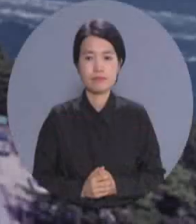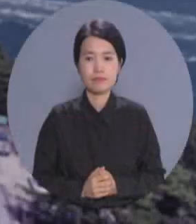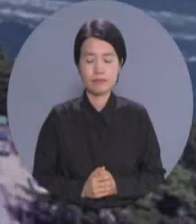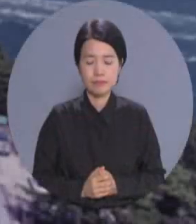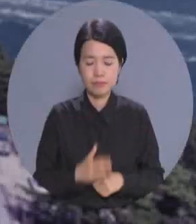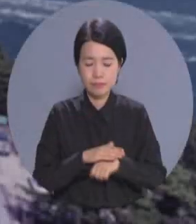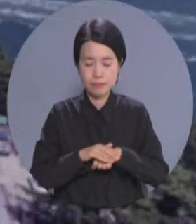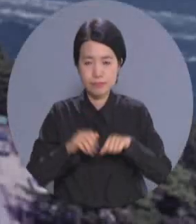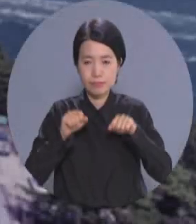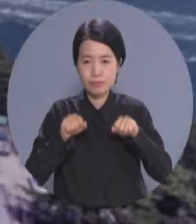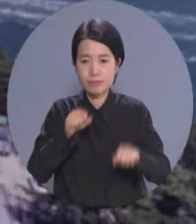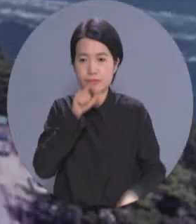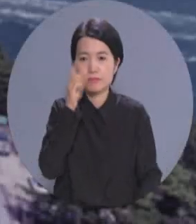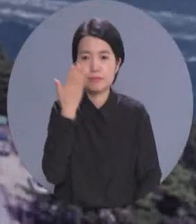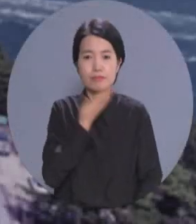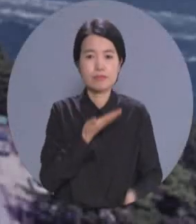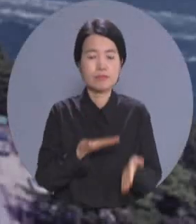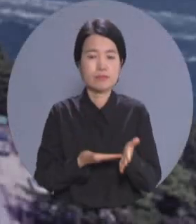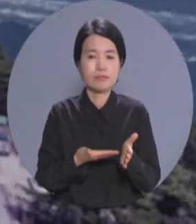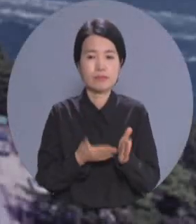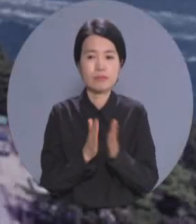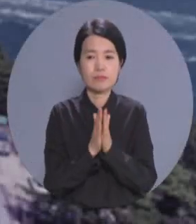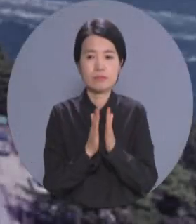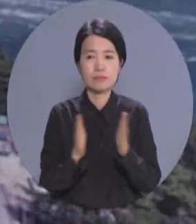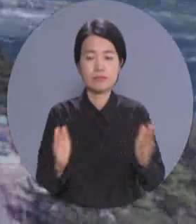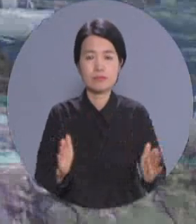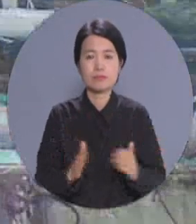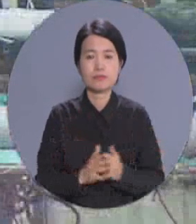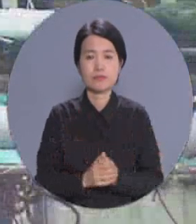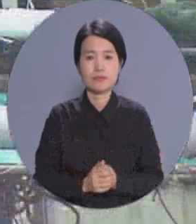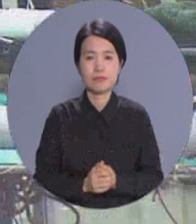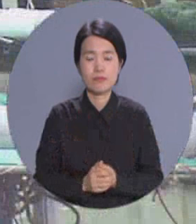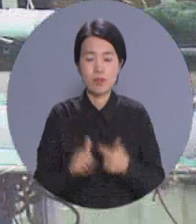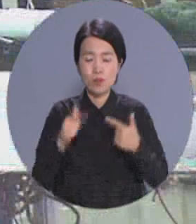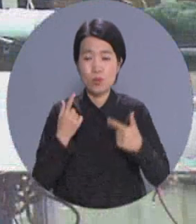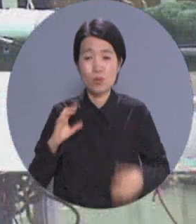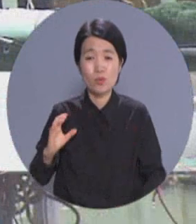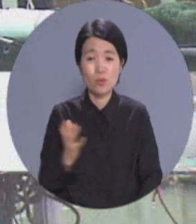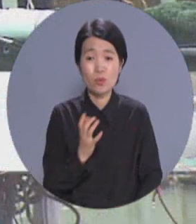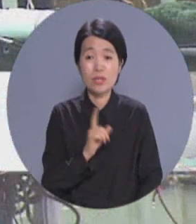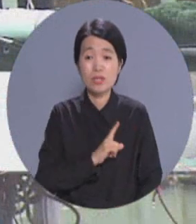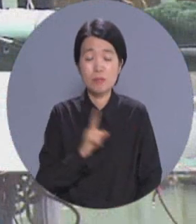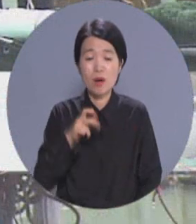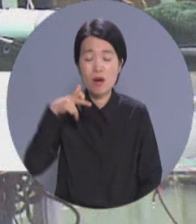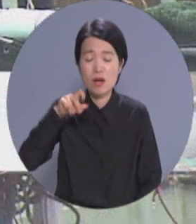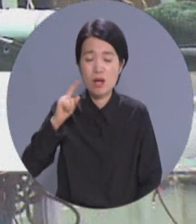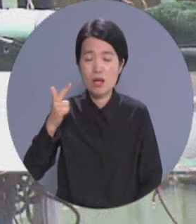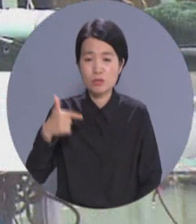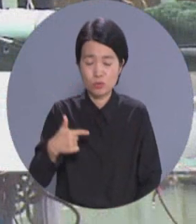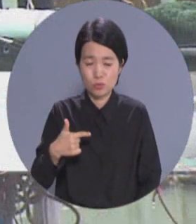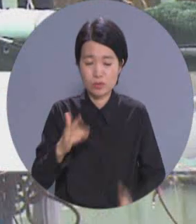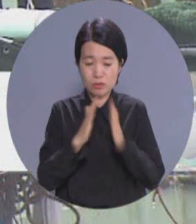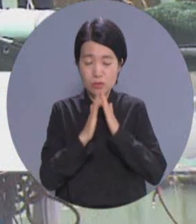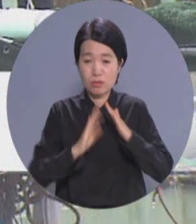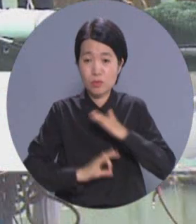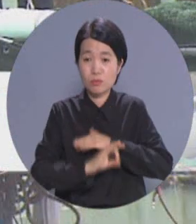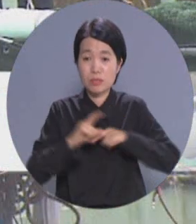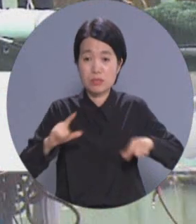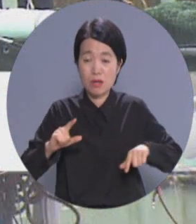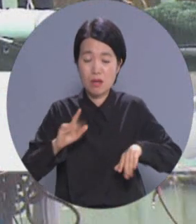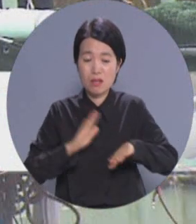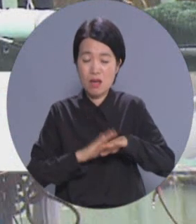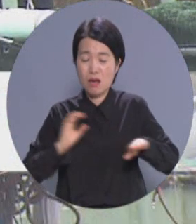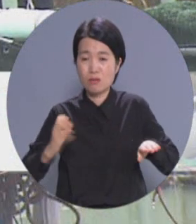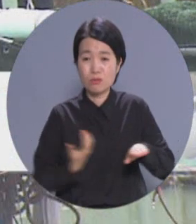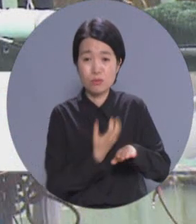여러분 안녕하십니까 여수mbc 뉴스데스크입니다 제 6호 태풍 카논이 전남 동부지역 옆을 통과하면서